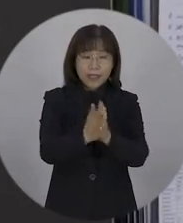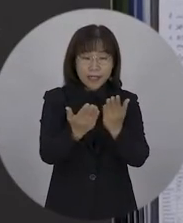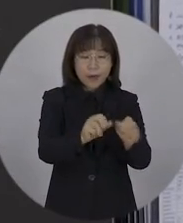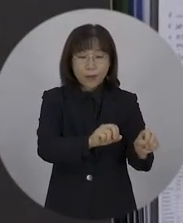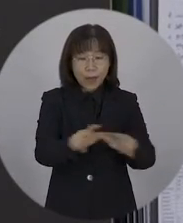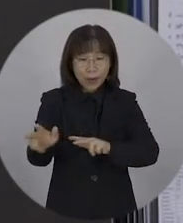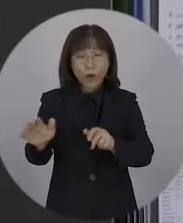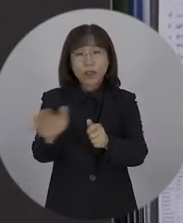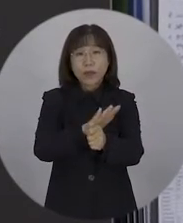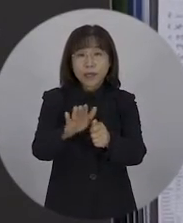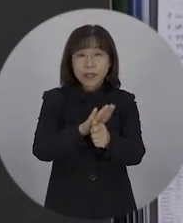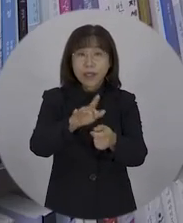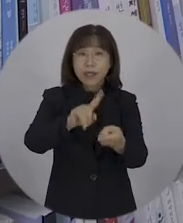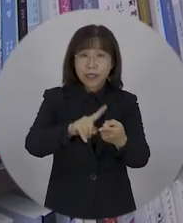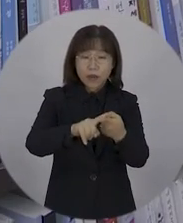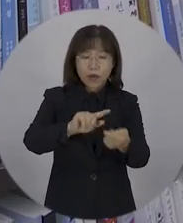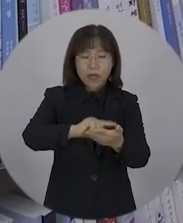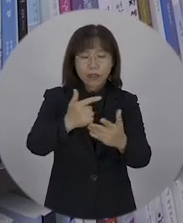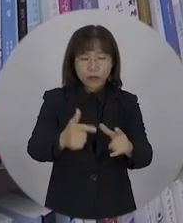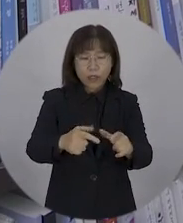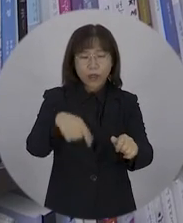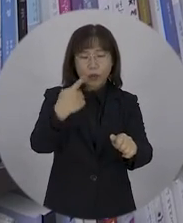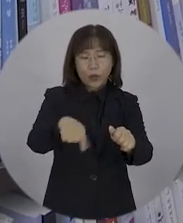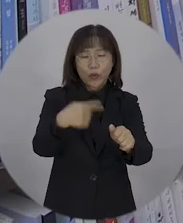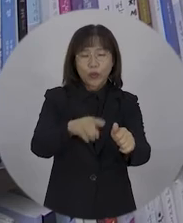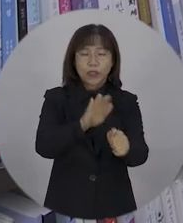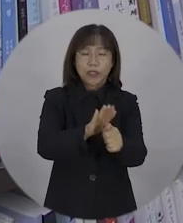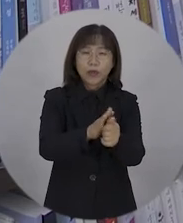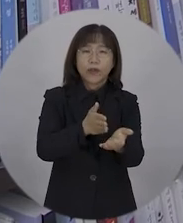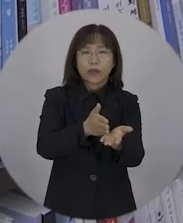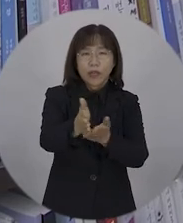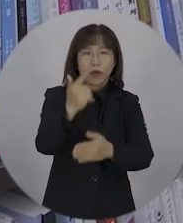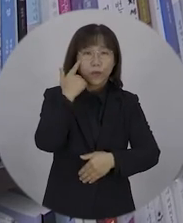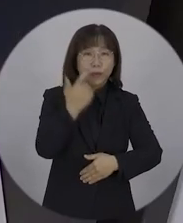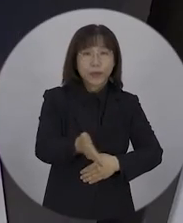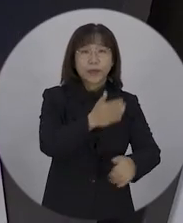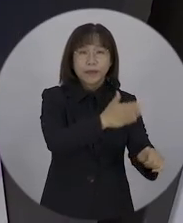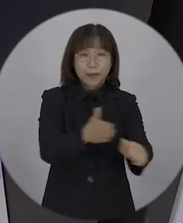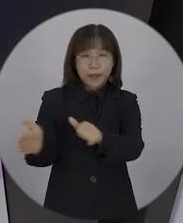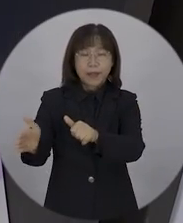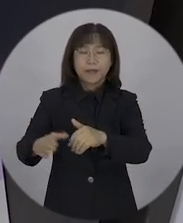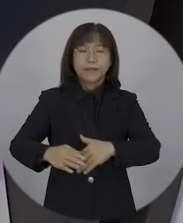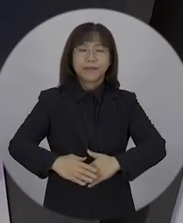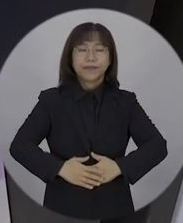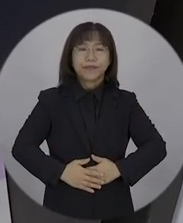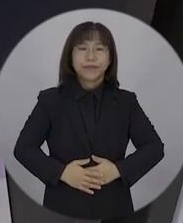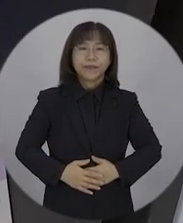기타 책바로 서비스에 대한 자세한 사항은 강서구청 교육지원과로 문의하면 됩니다.